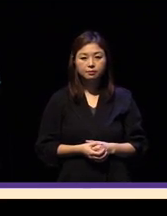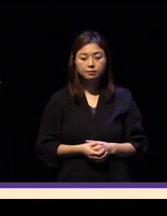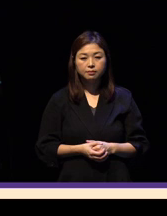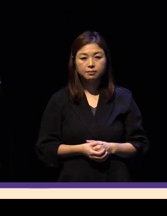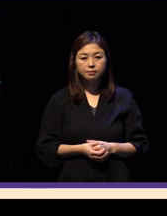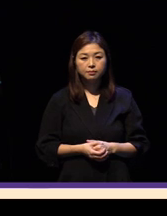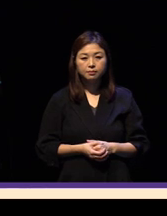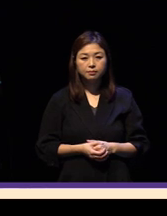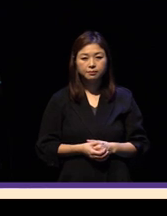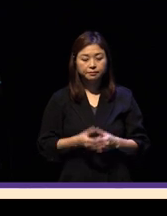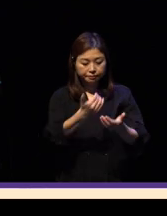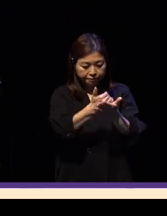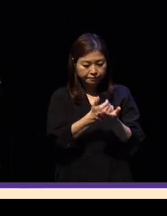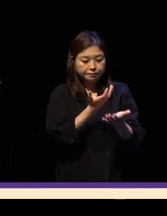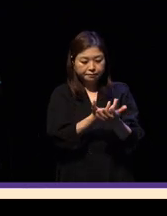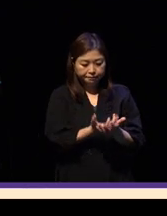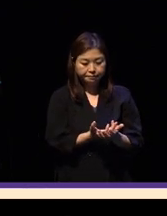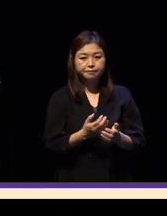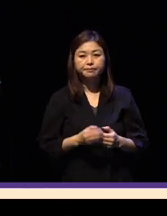제출 자료입니다.